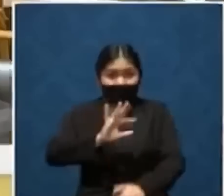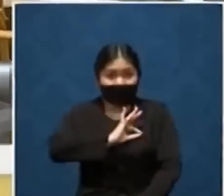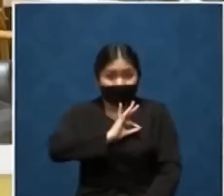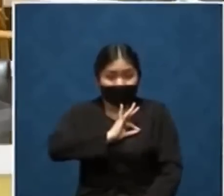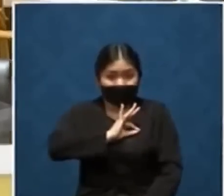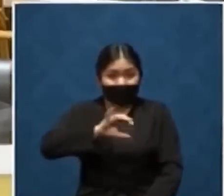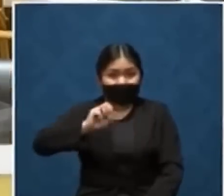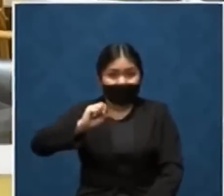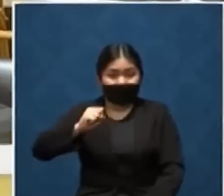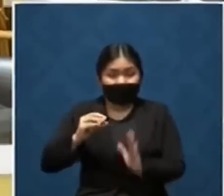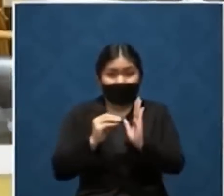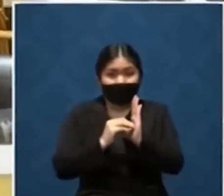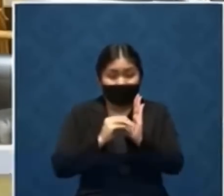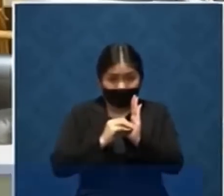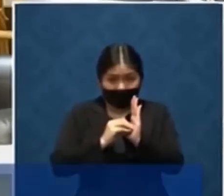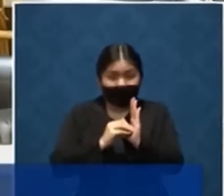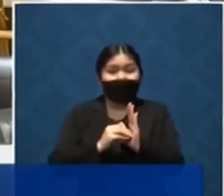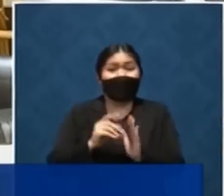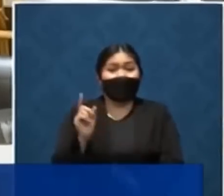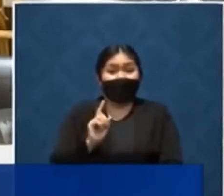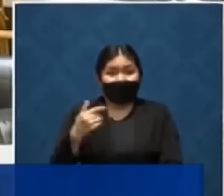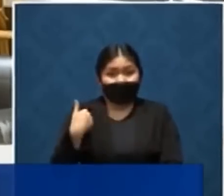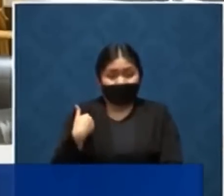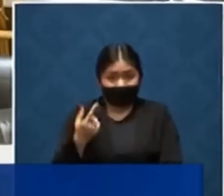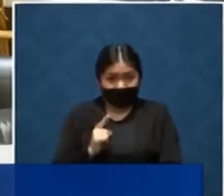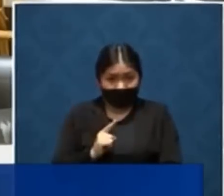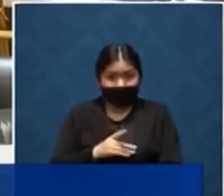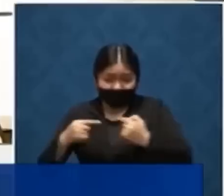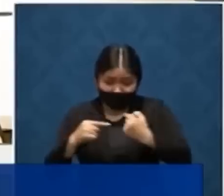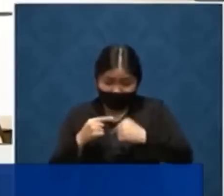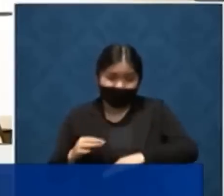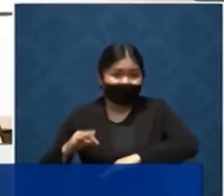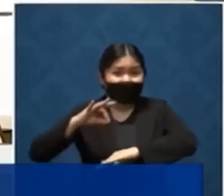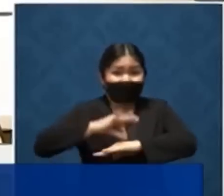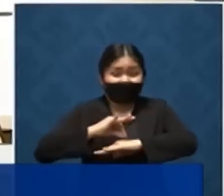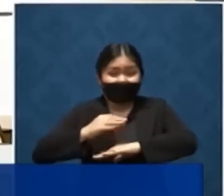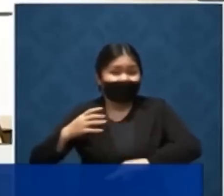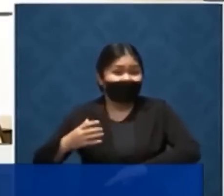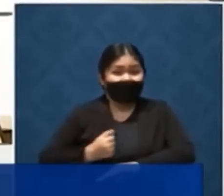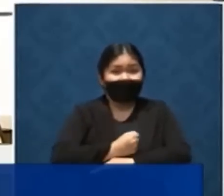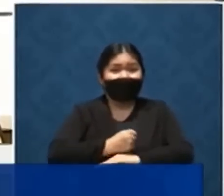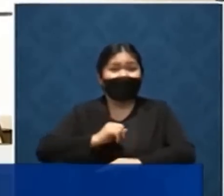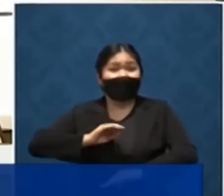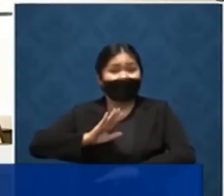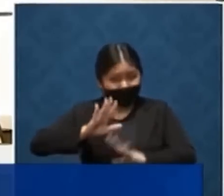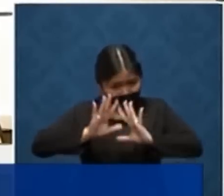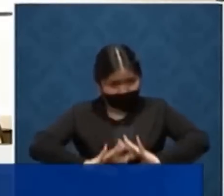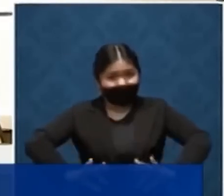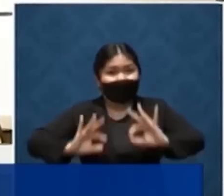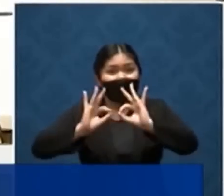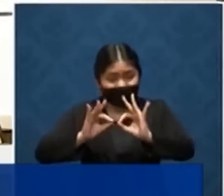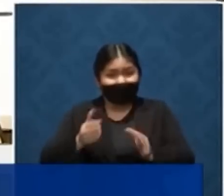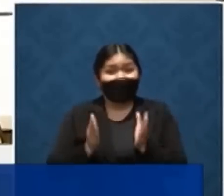ช่วงค่ำที่ผ่านมานายณัชชาบุญชัยอินสวัสดิ์ส.ส.กทม.พรรคก้าวไกลอภิปรายถึงการแต่งตั้งโยกย้ายข้าราชการ